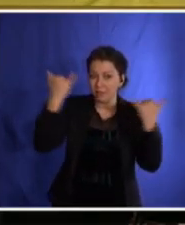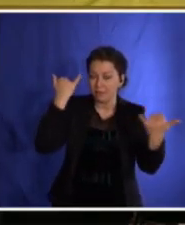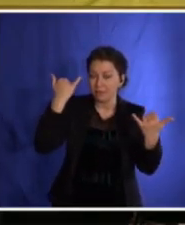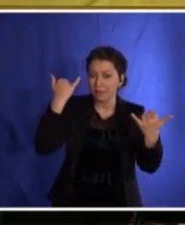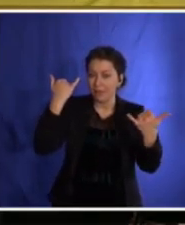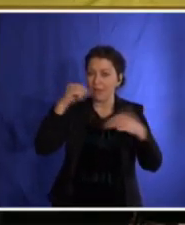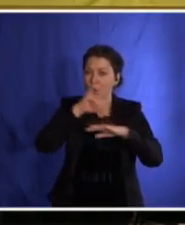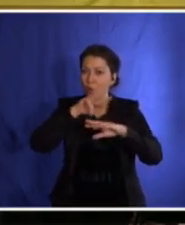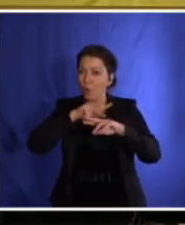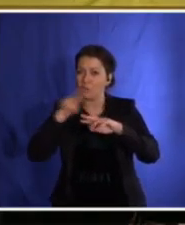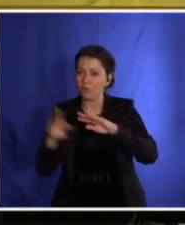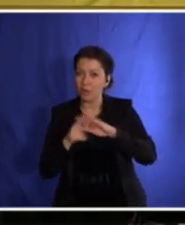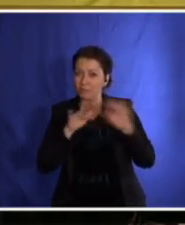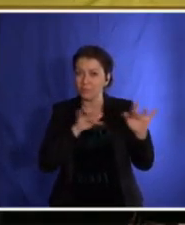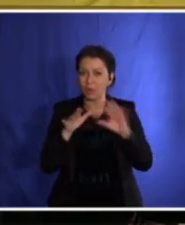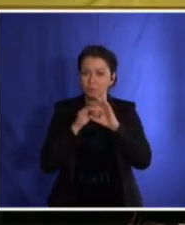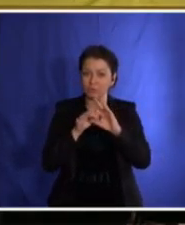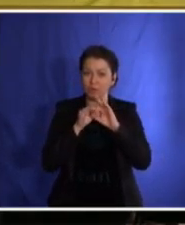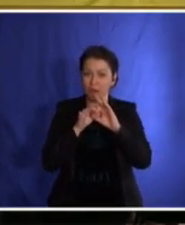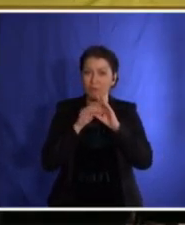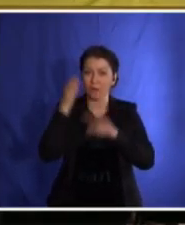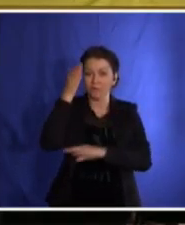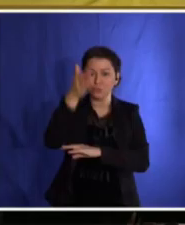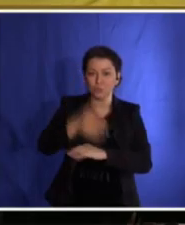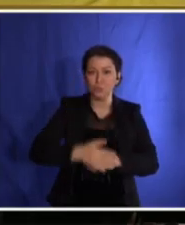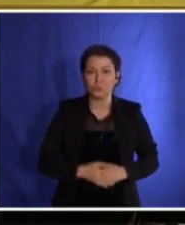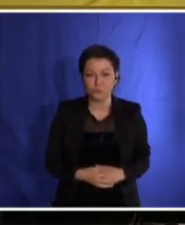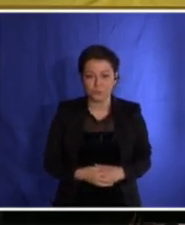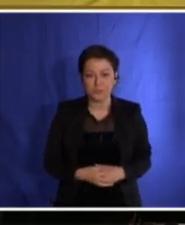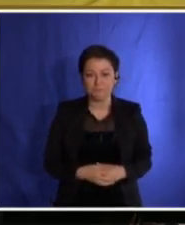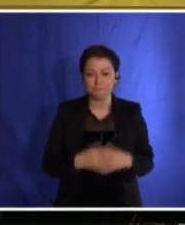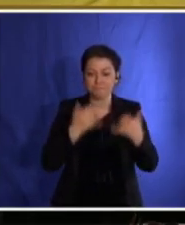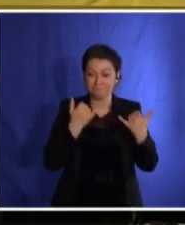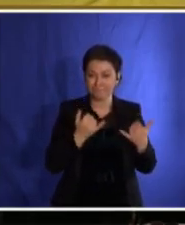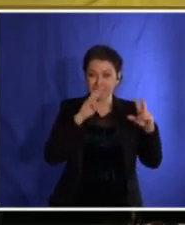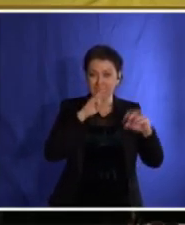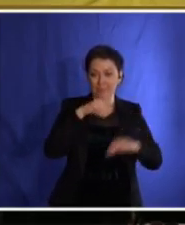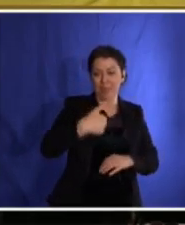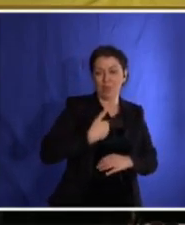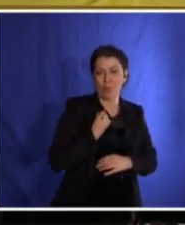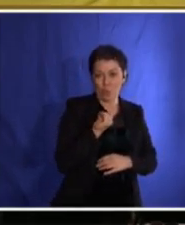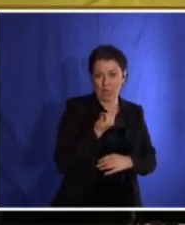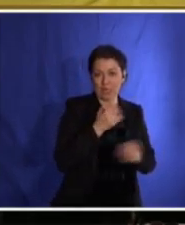für die Zukunft. Wir kommen nun von der Jugend zu den Senioren.